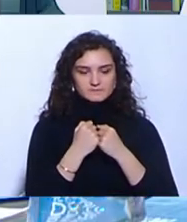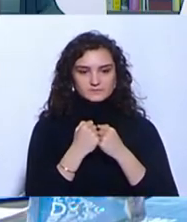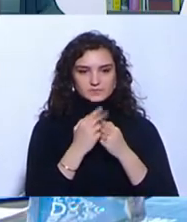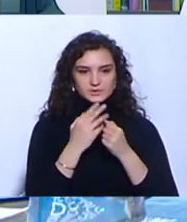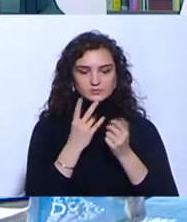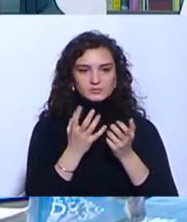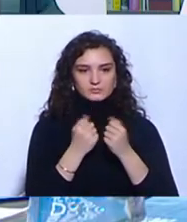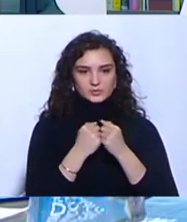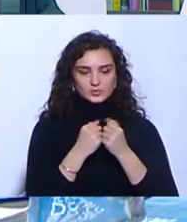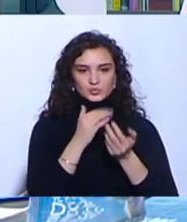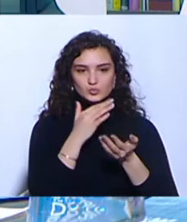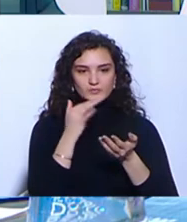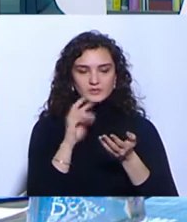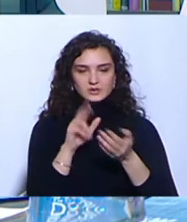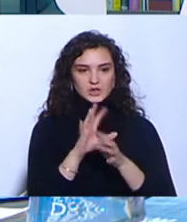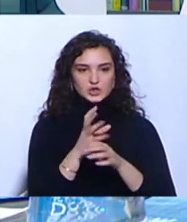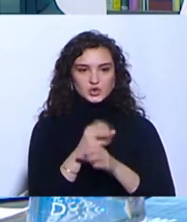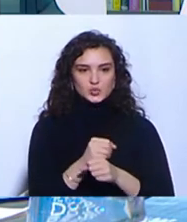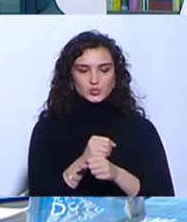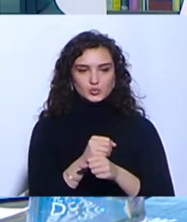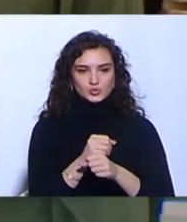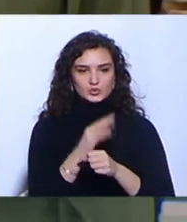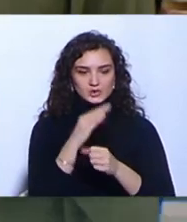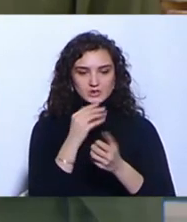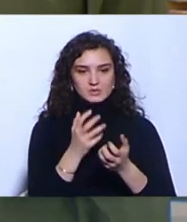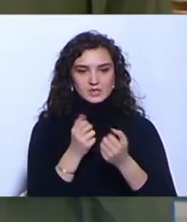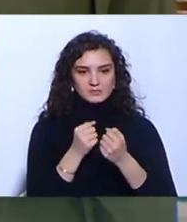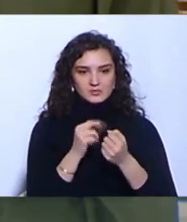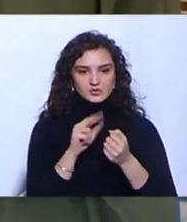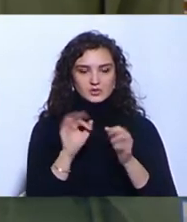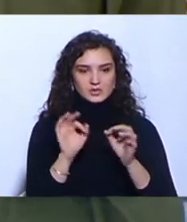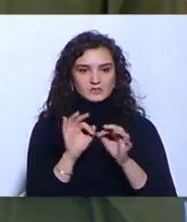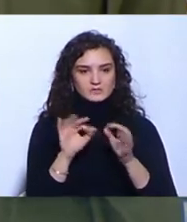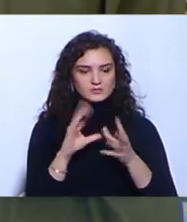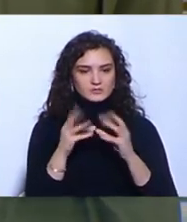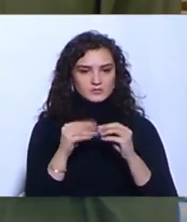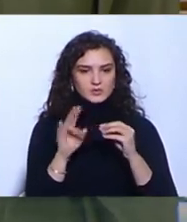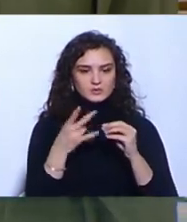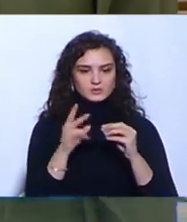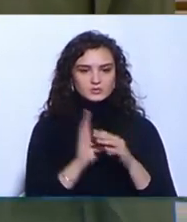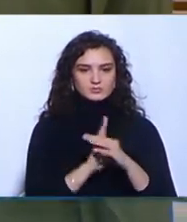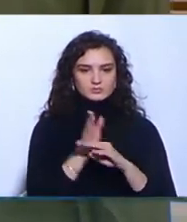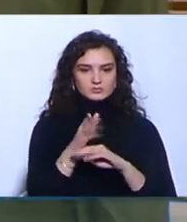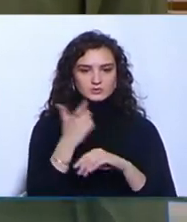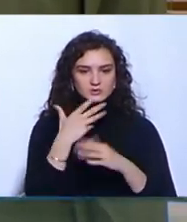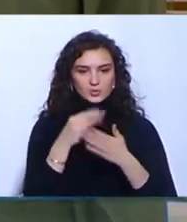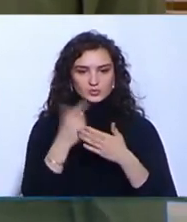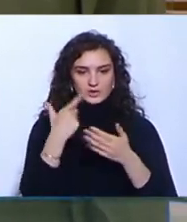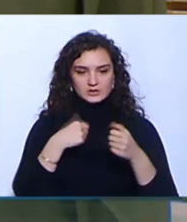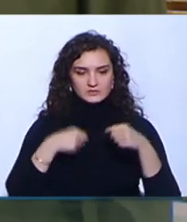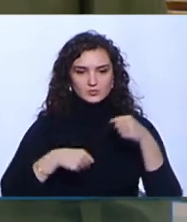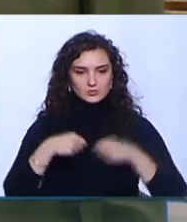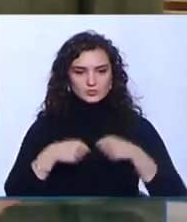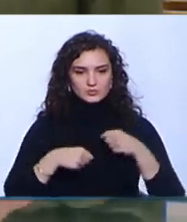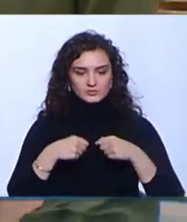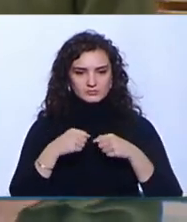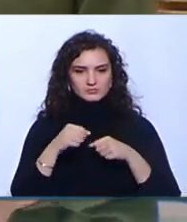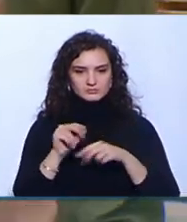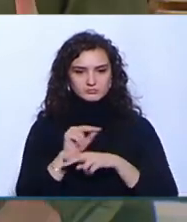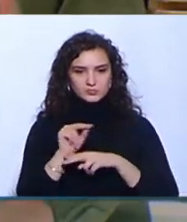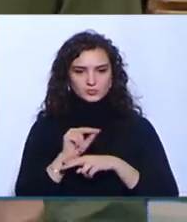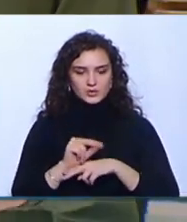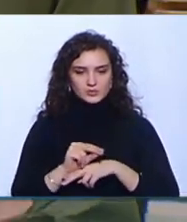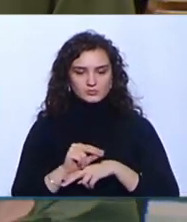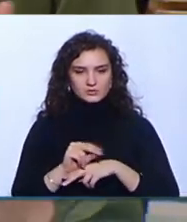წყალი უნდა მიიღოს უხვად და არ შეზღუდოს თავი წყლის მიღებაში და არავითარ შემთხვევაში არ უნდა მიმართოს თვითმკურნალობას დიურეტიკებით. რაღაცა არის